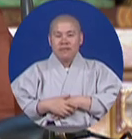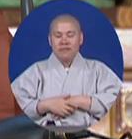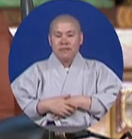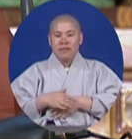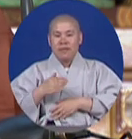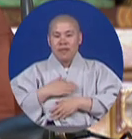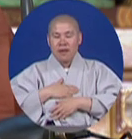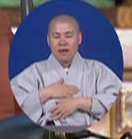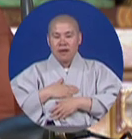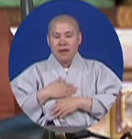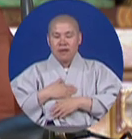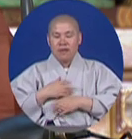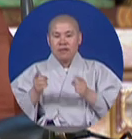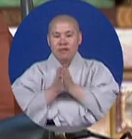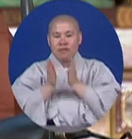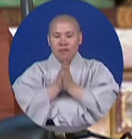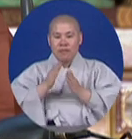내가 나를 보는 거,